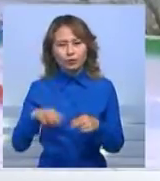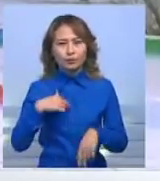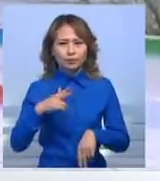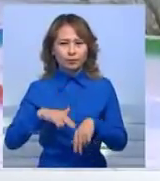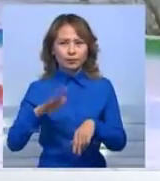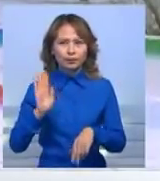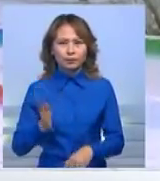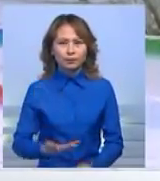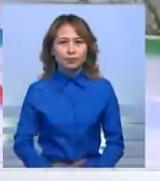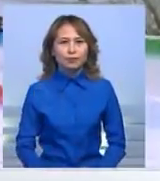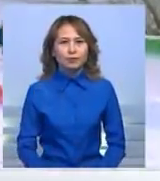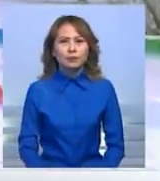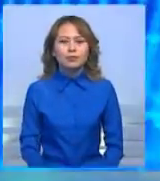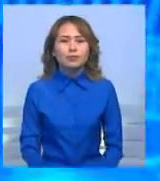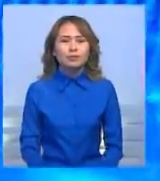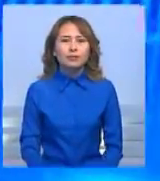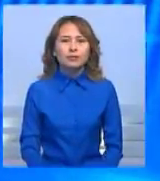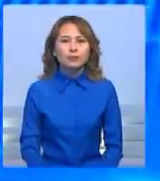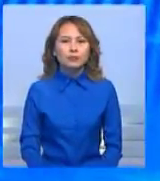полицейский боламын.